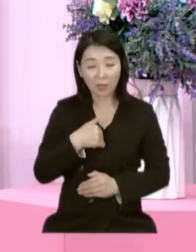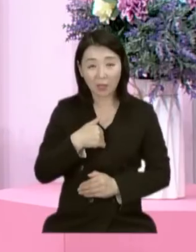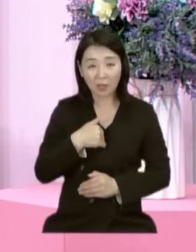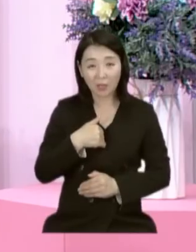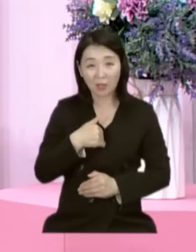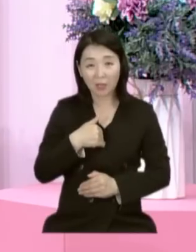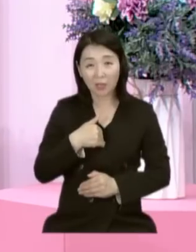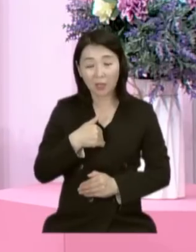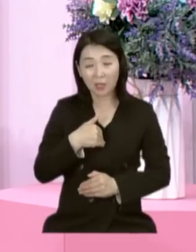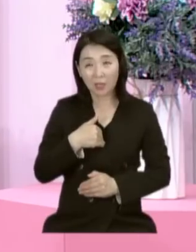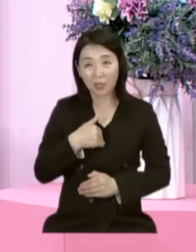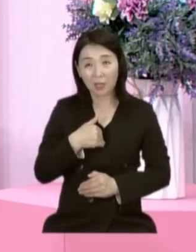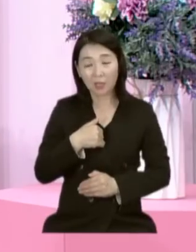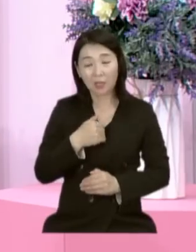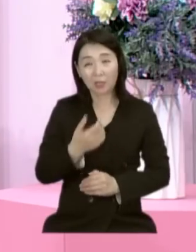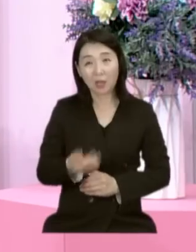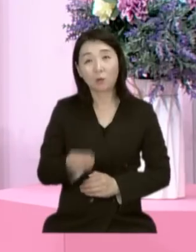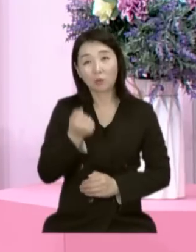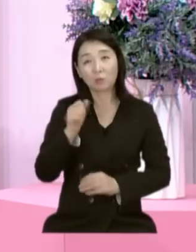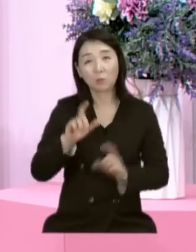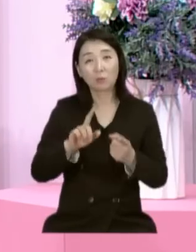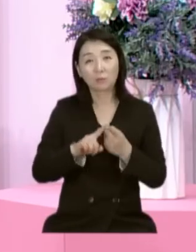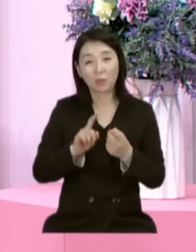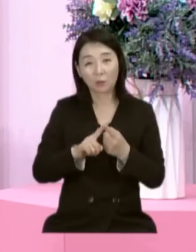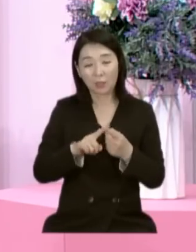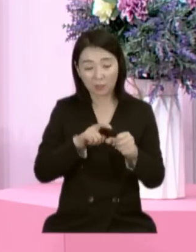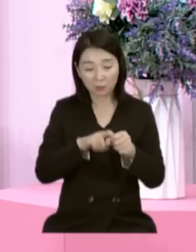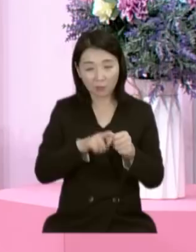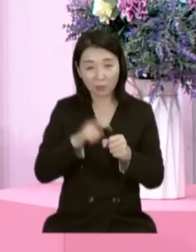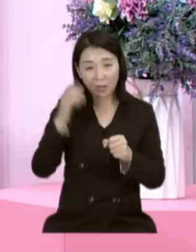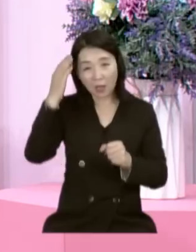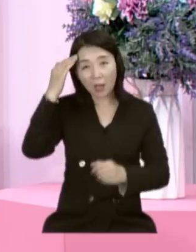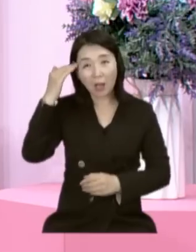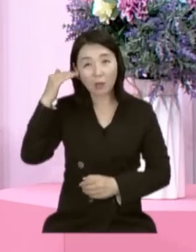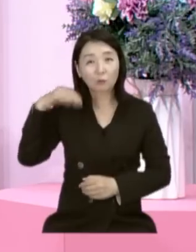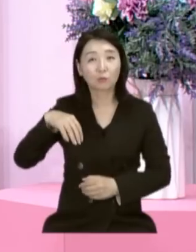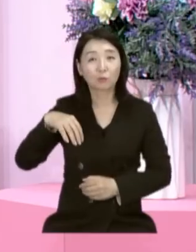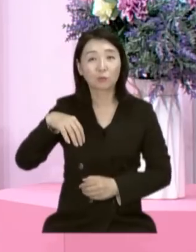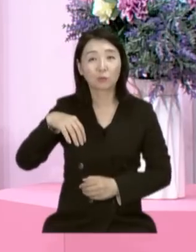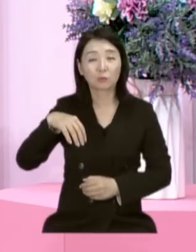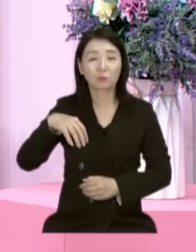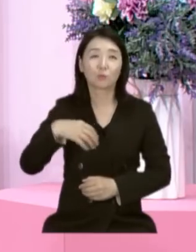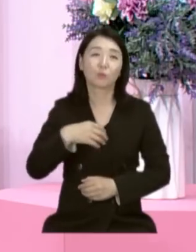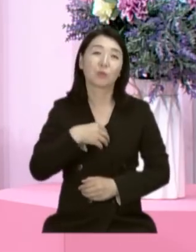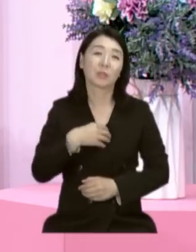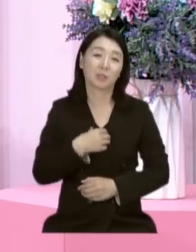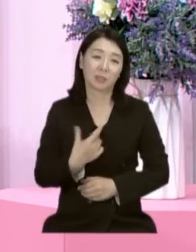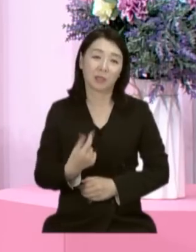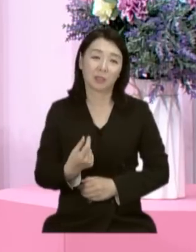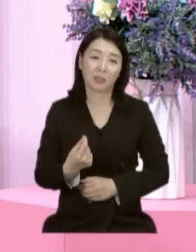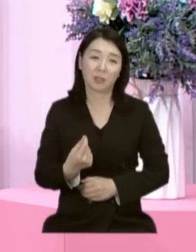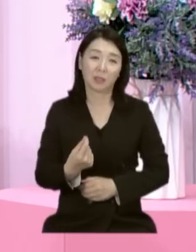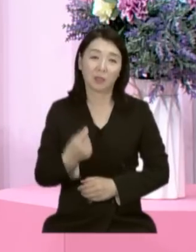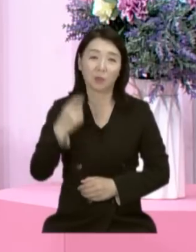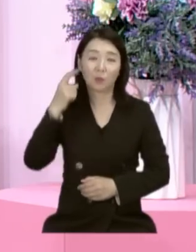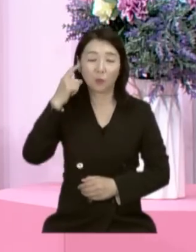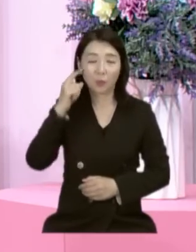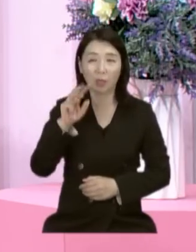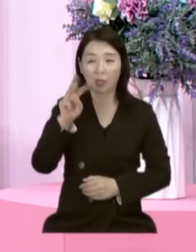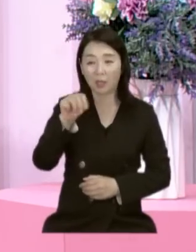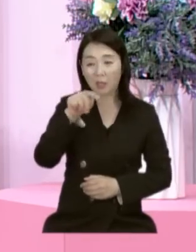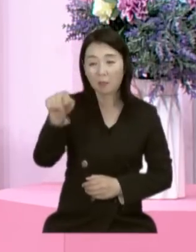있는 이대로의 떡을 지금 우리 한국이 상당히 위기다. 예.